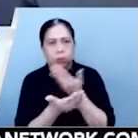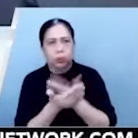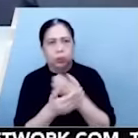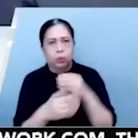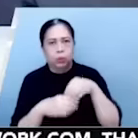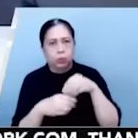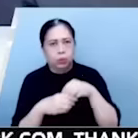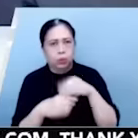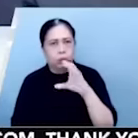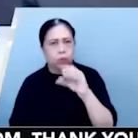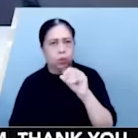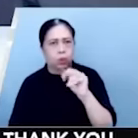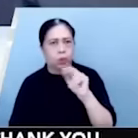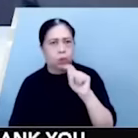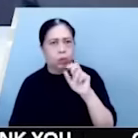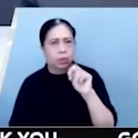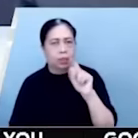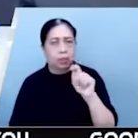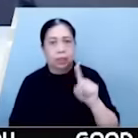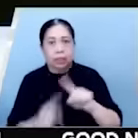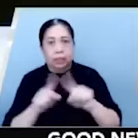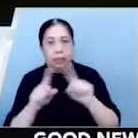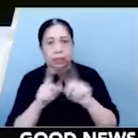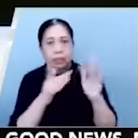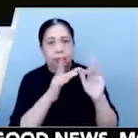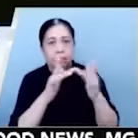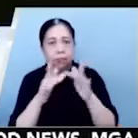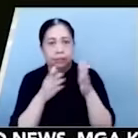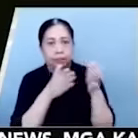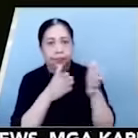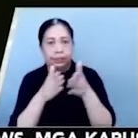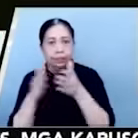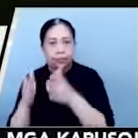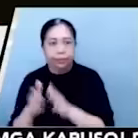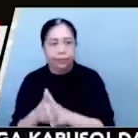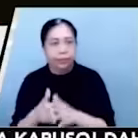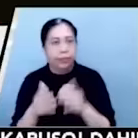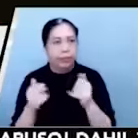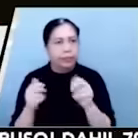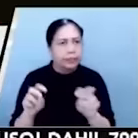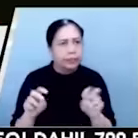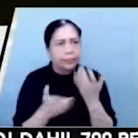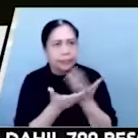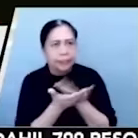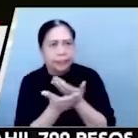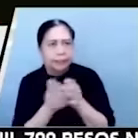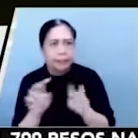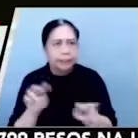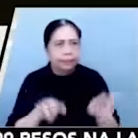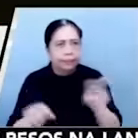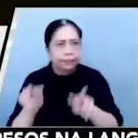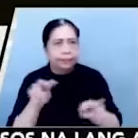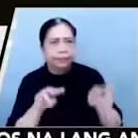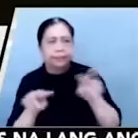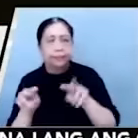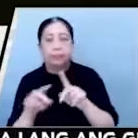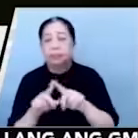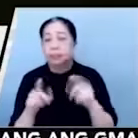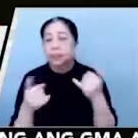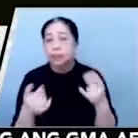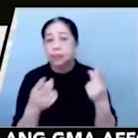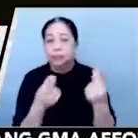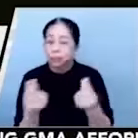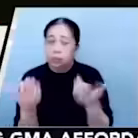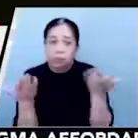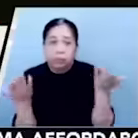audience sa iba't ibang social media platforms. We're still navigating it, but you know, we have to do it.